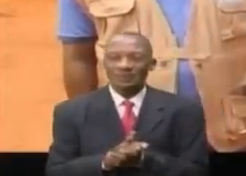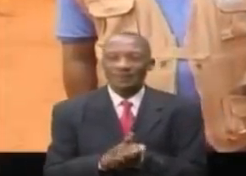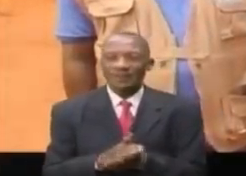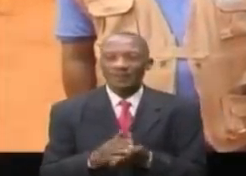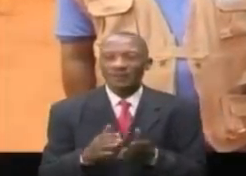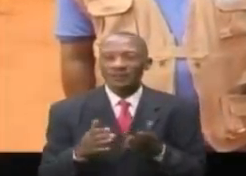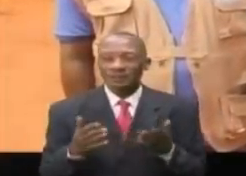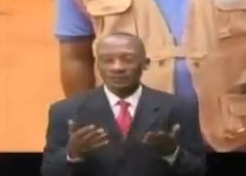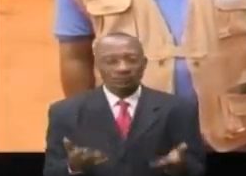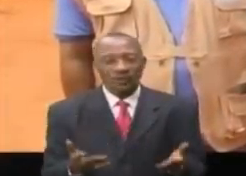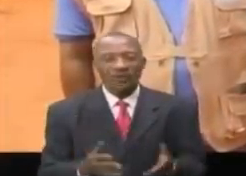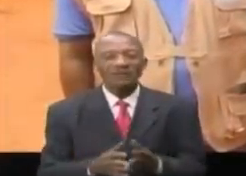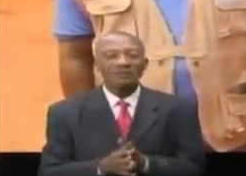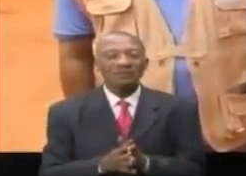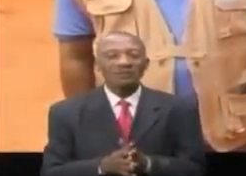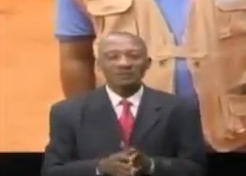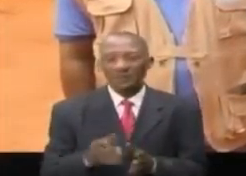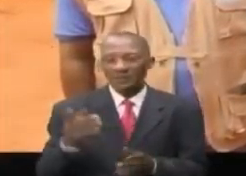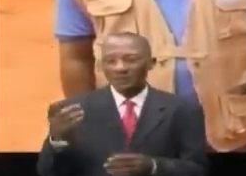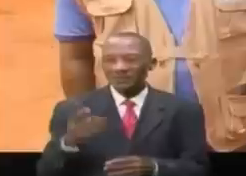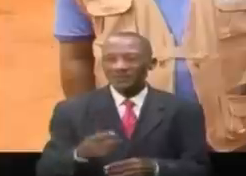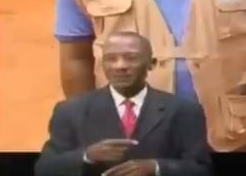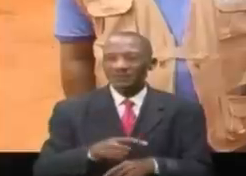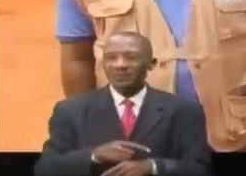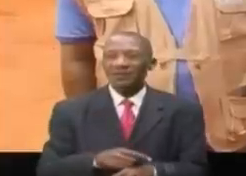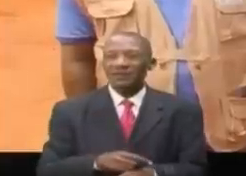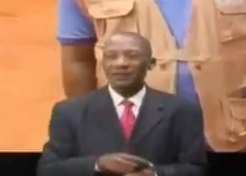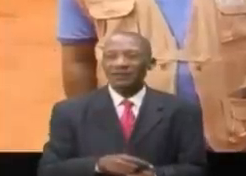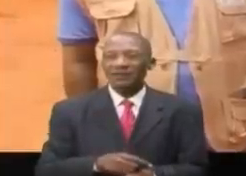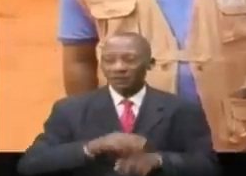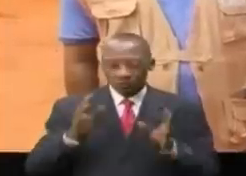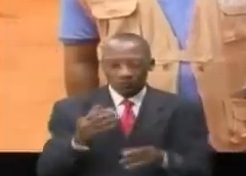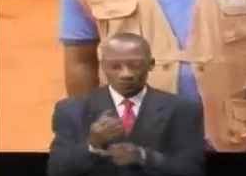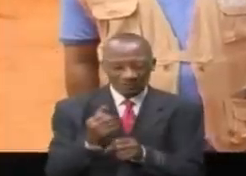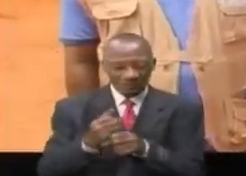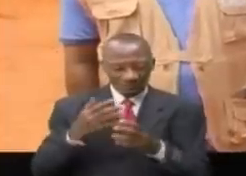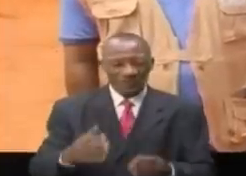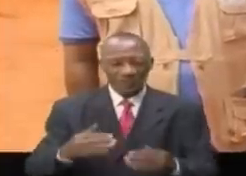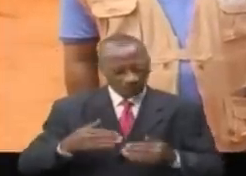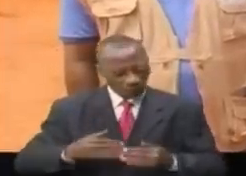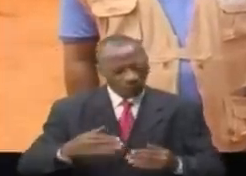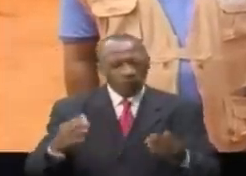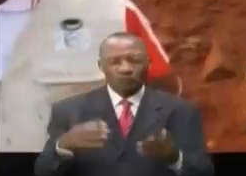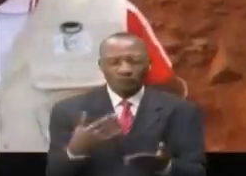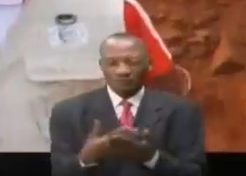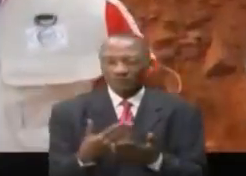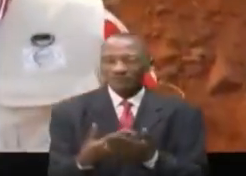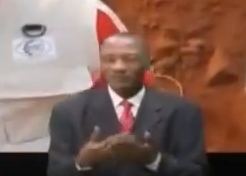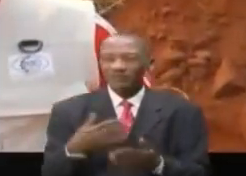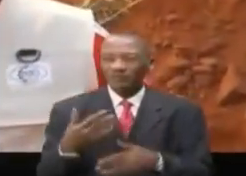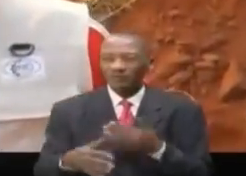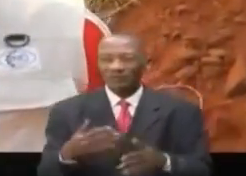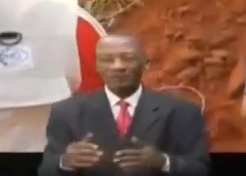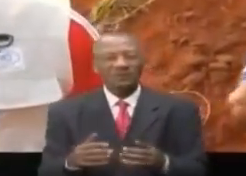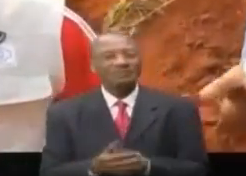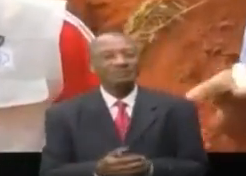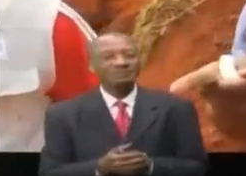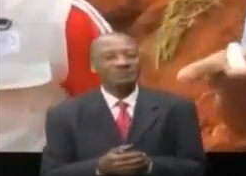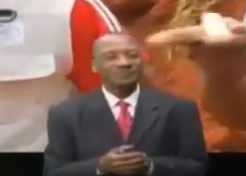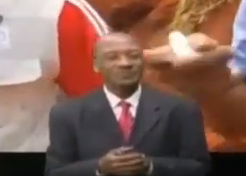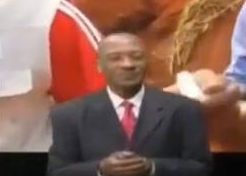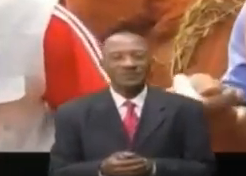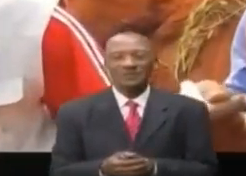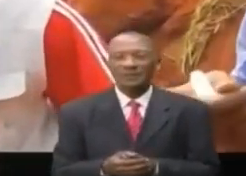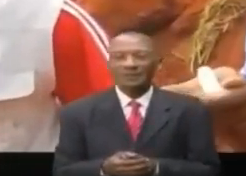que le travail des Tomamoulmans aussi pourront peut-être appartenir à l'histoire. De son côté, Patrick